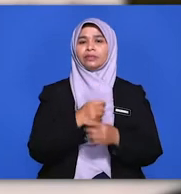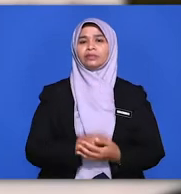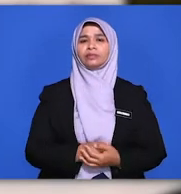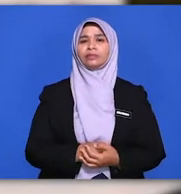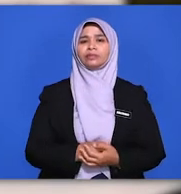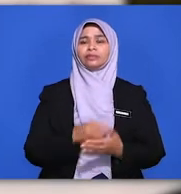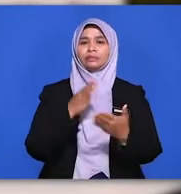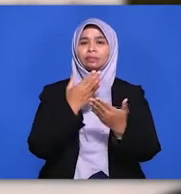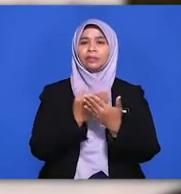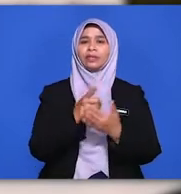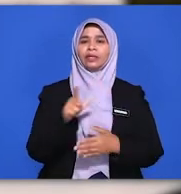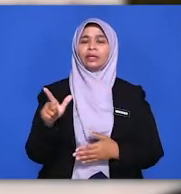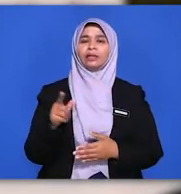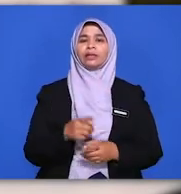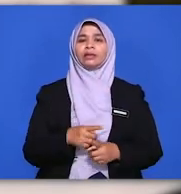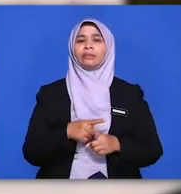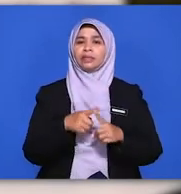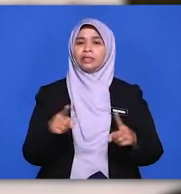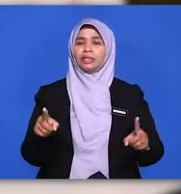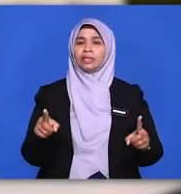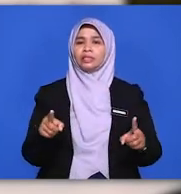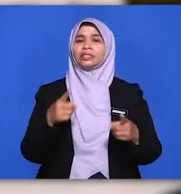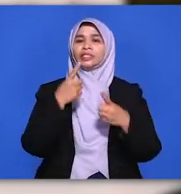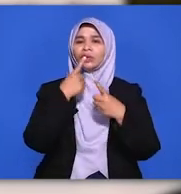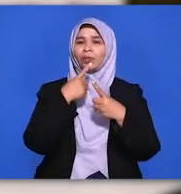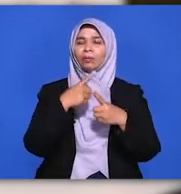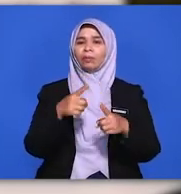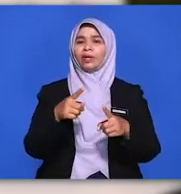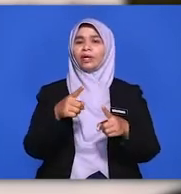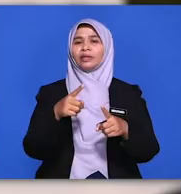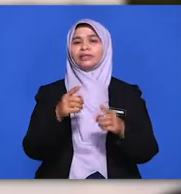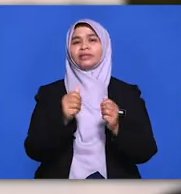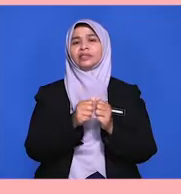Baiklah, bandingkan jawapan murid-murid dengan jawapan cikgu.